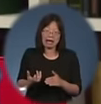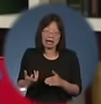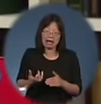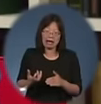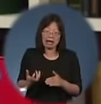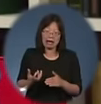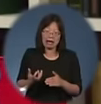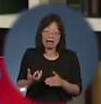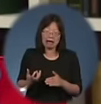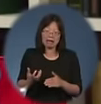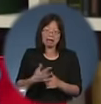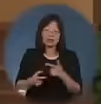심각해졌다고 정말 신인간 시장